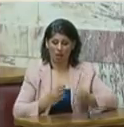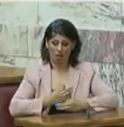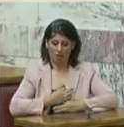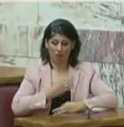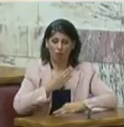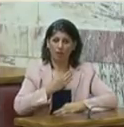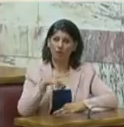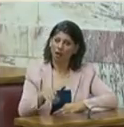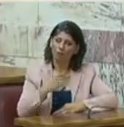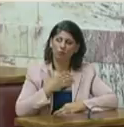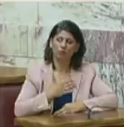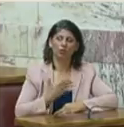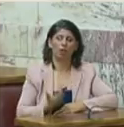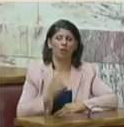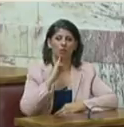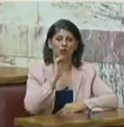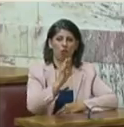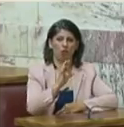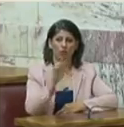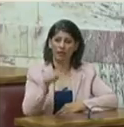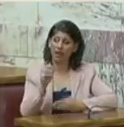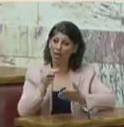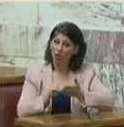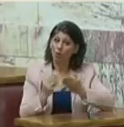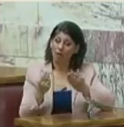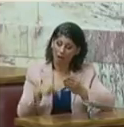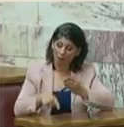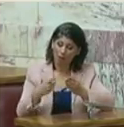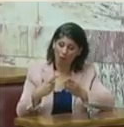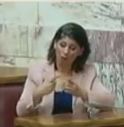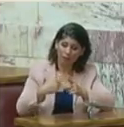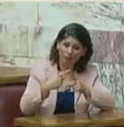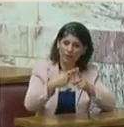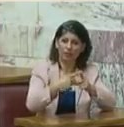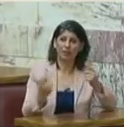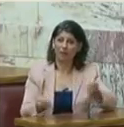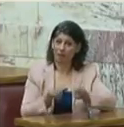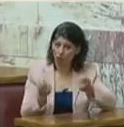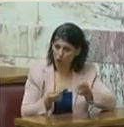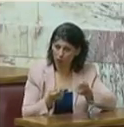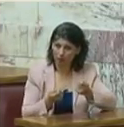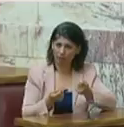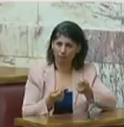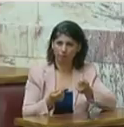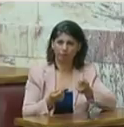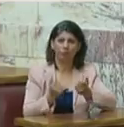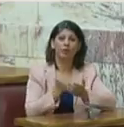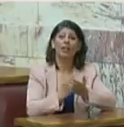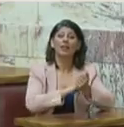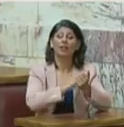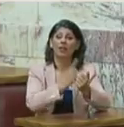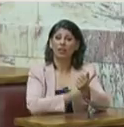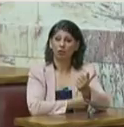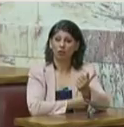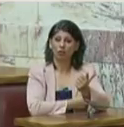αυτό επιδιώκουμε, το οποίο επίσης θα βελτιώνει και την παραγωγικότητα και τη δυνατότητα